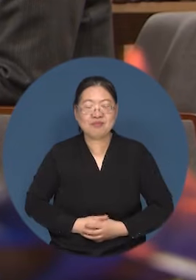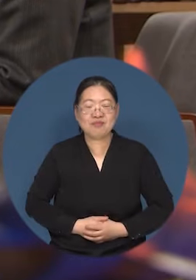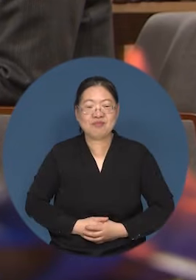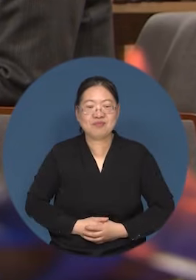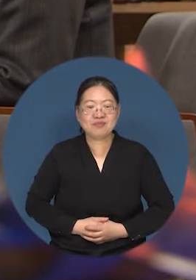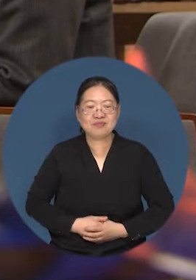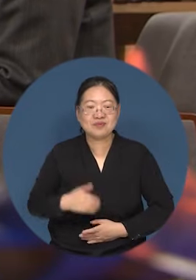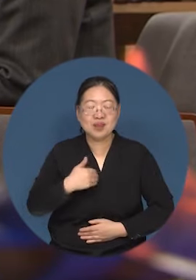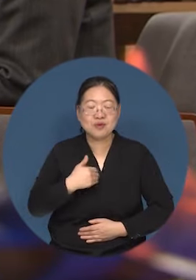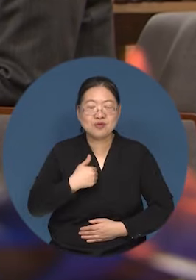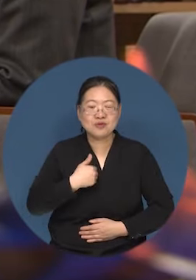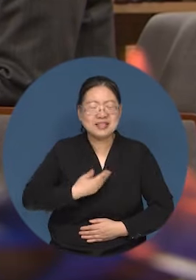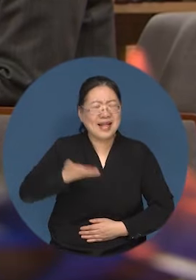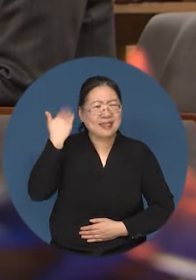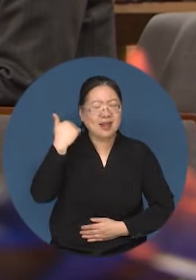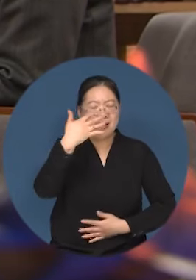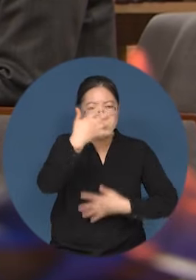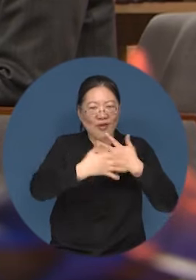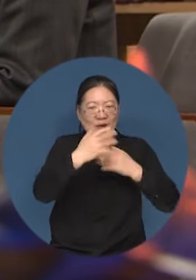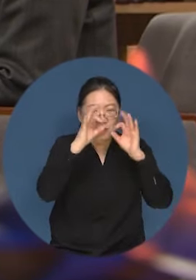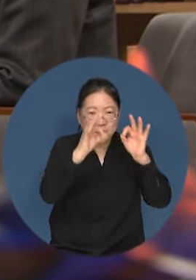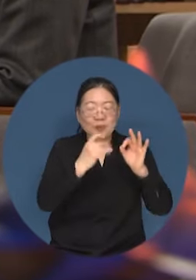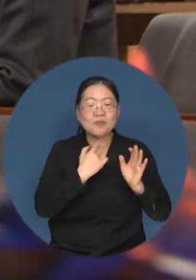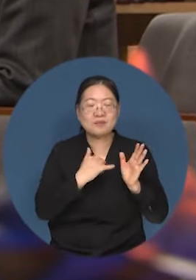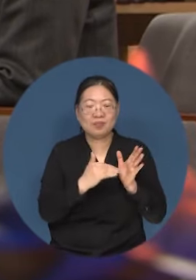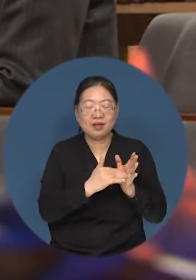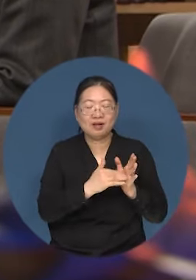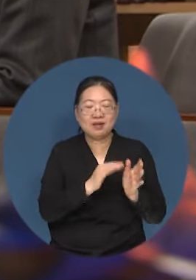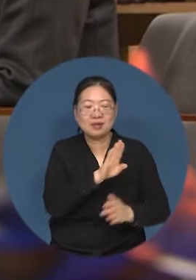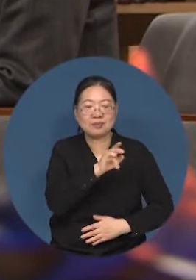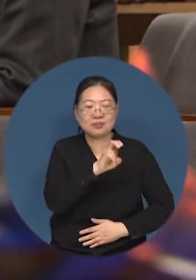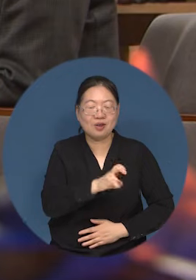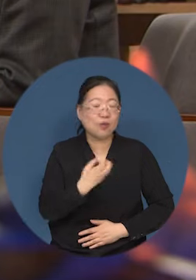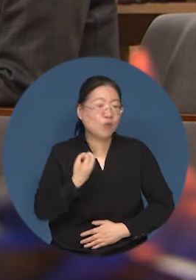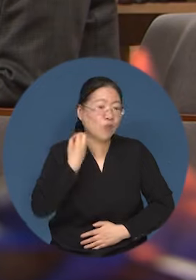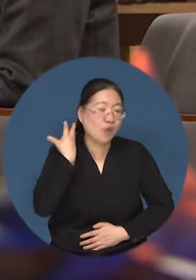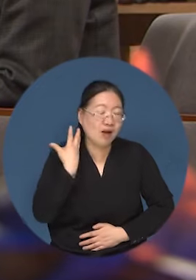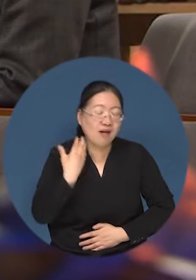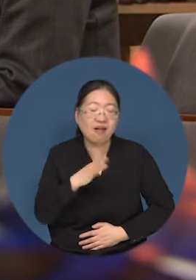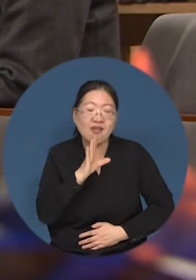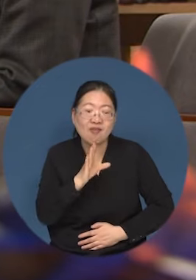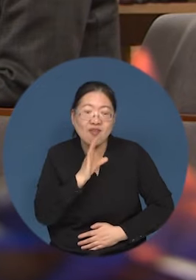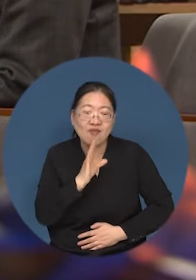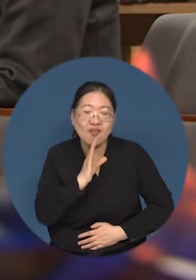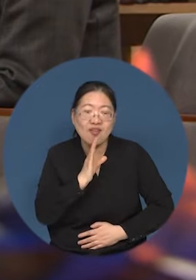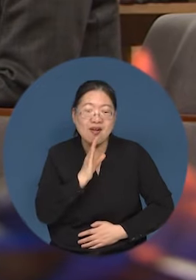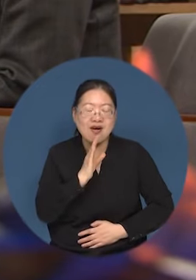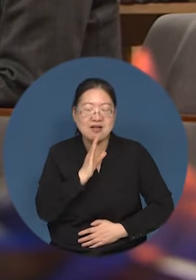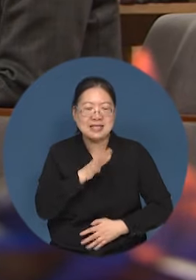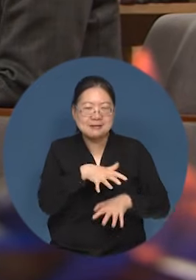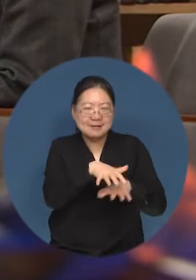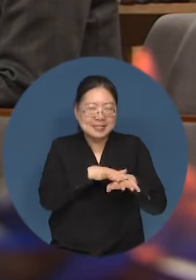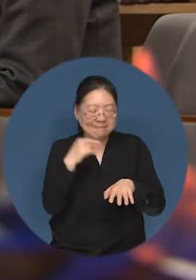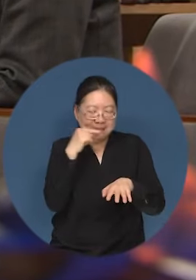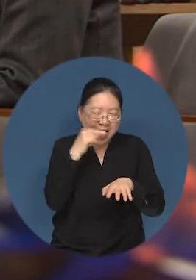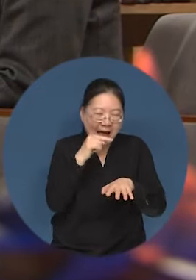그 다큐멘터리를 본 기억이 있습니다. 네네. 그 범고래들이 정말 조직적으로